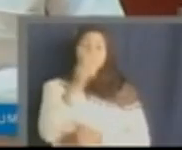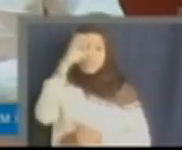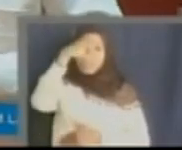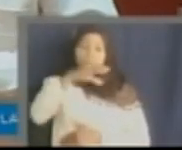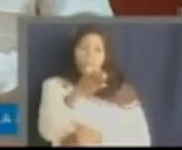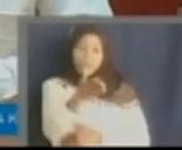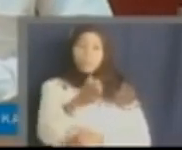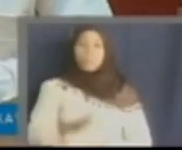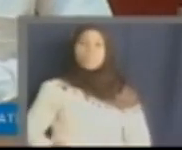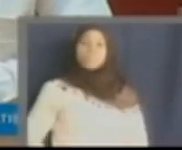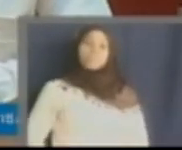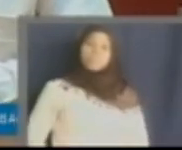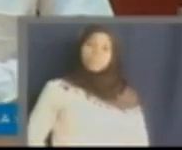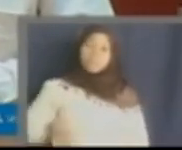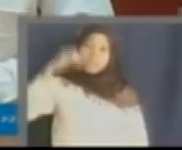Mheshimiwa mwenyekiti,